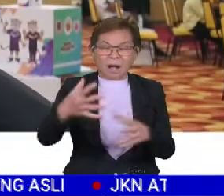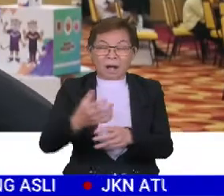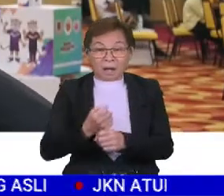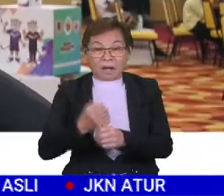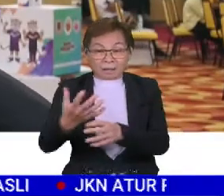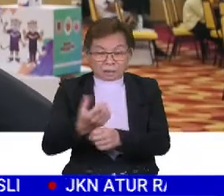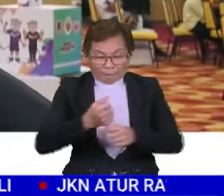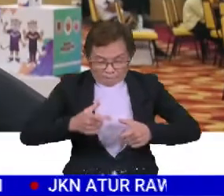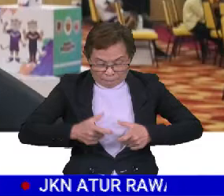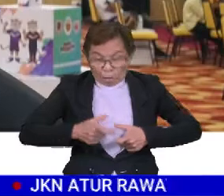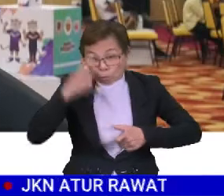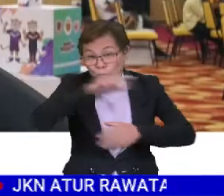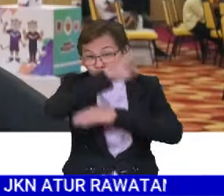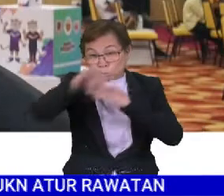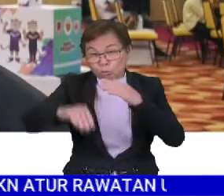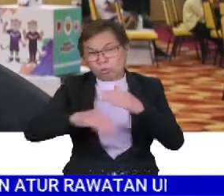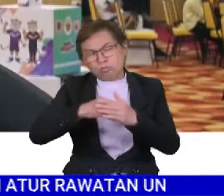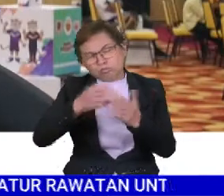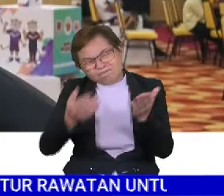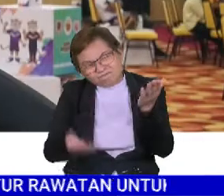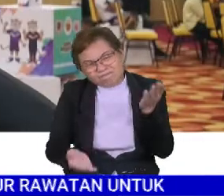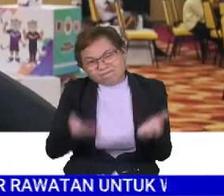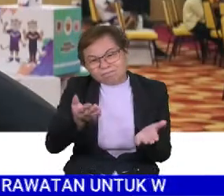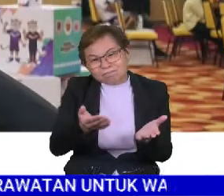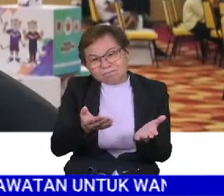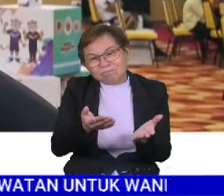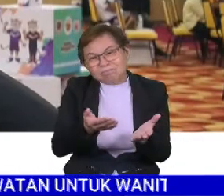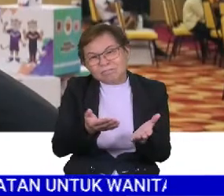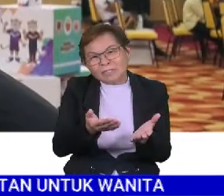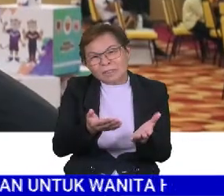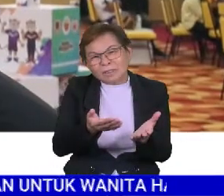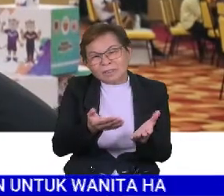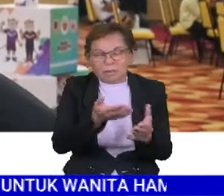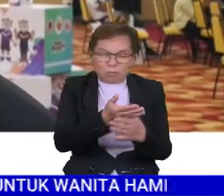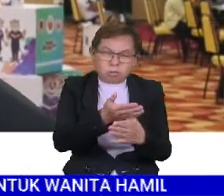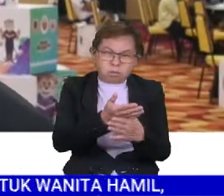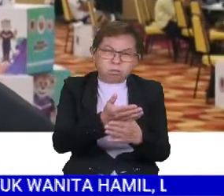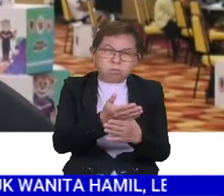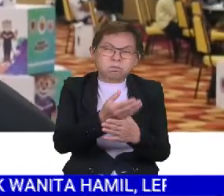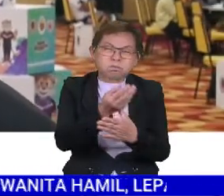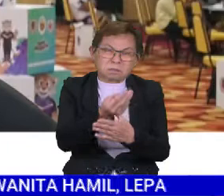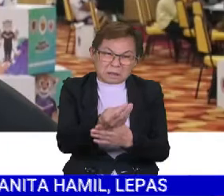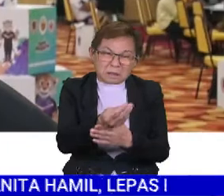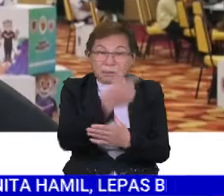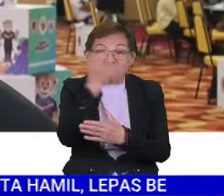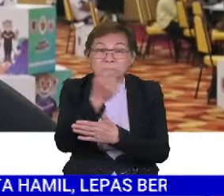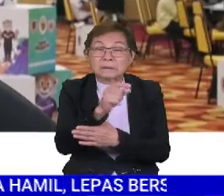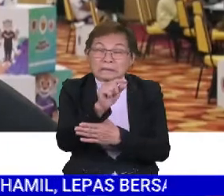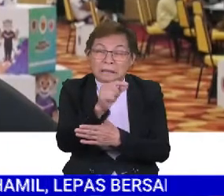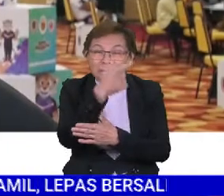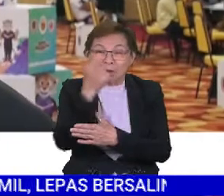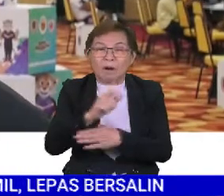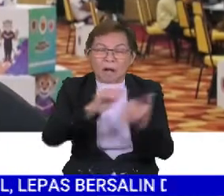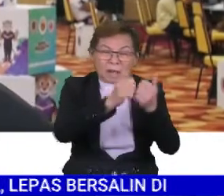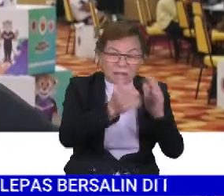pingat untuk keseluruhan tu mungkin akan tergugat sikitlah seb atletlet sudah